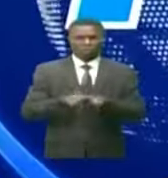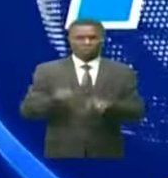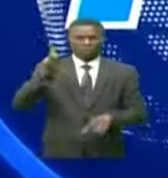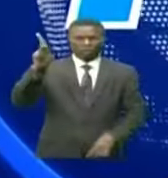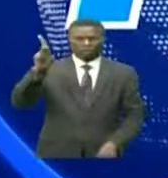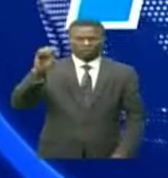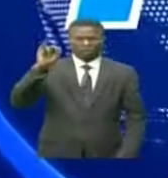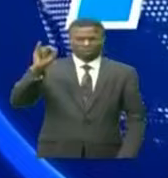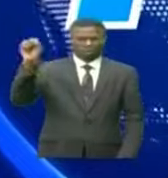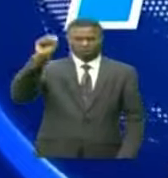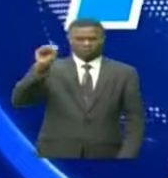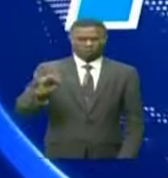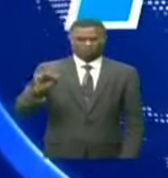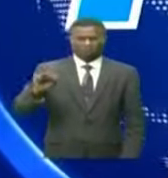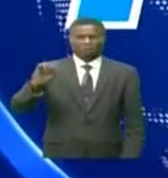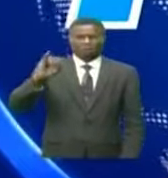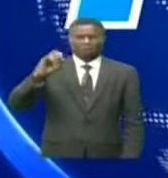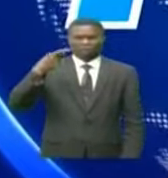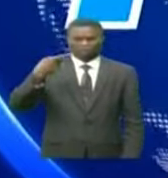Kishishe,